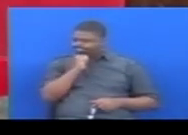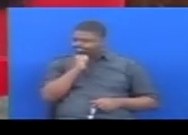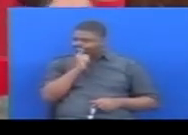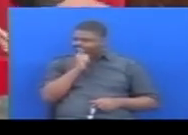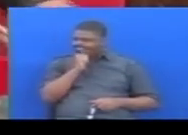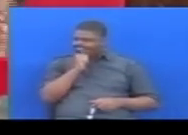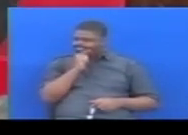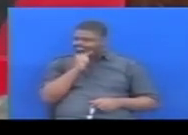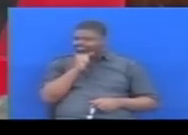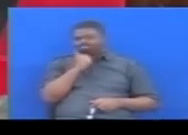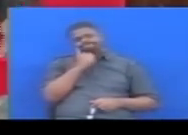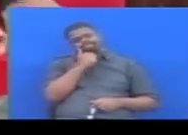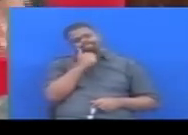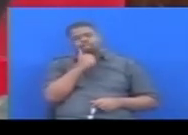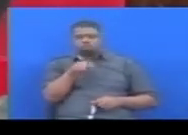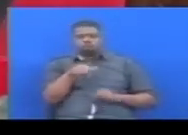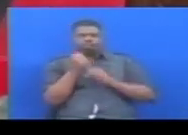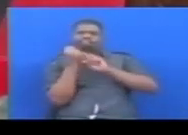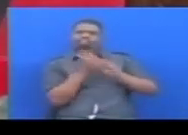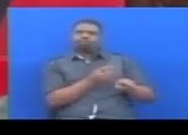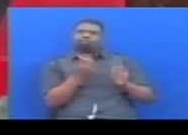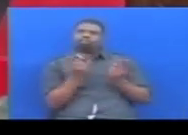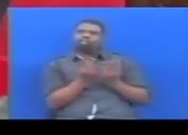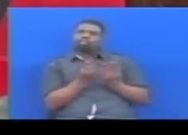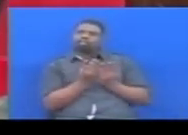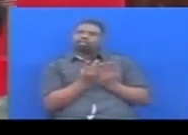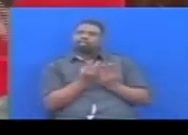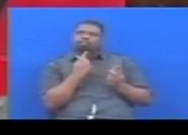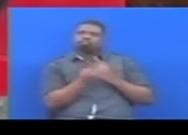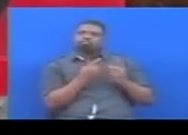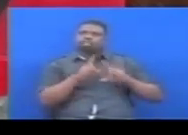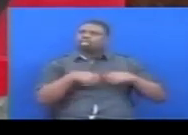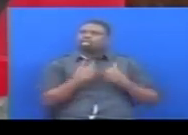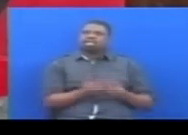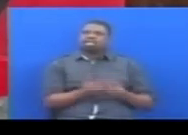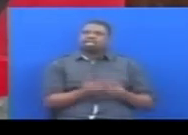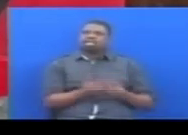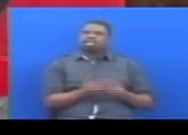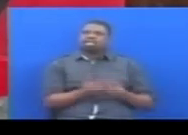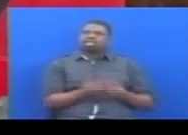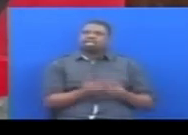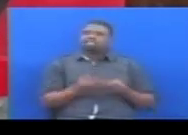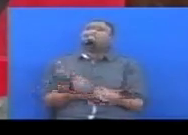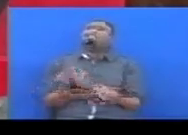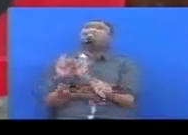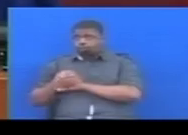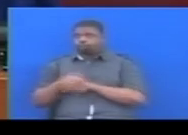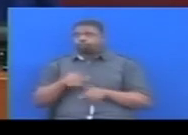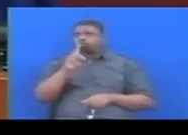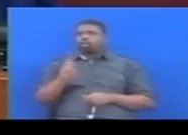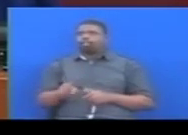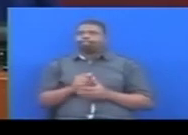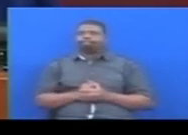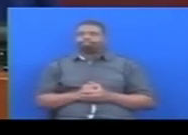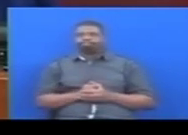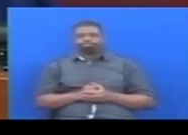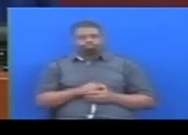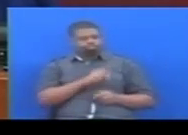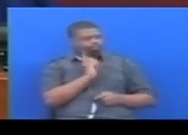umekuwa ukifuatwa kama ambavyo umeelezea, lakini bado umekuwa umekumbwa na changamoto. Mfumo gani wa Naibu